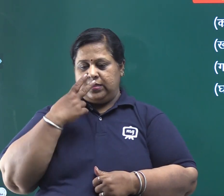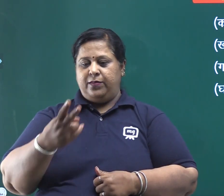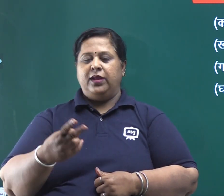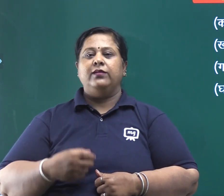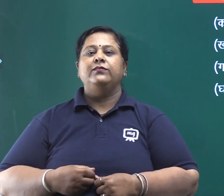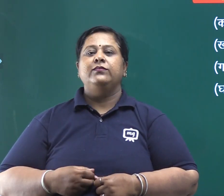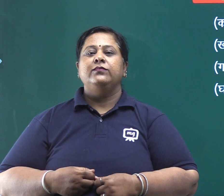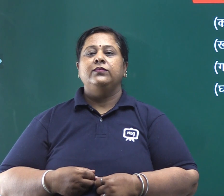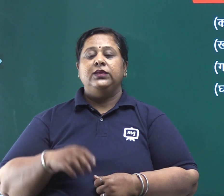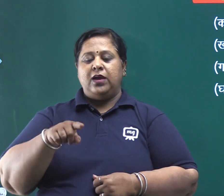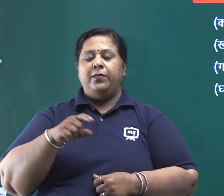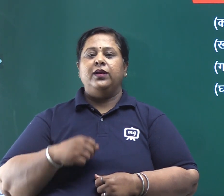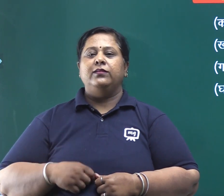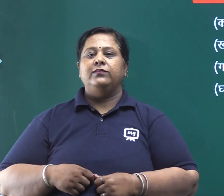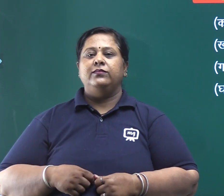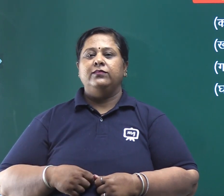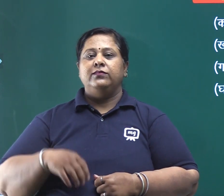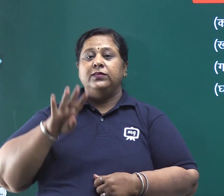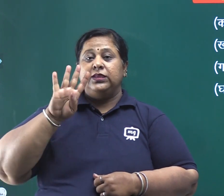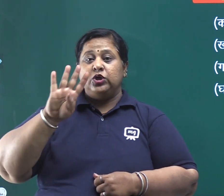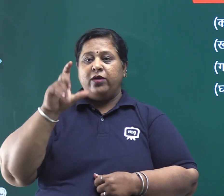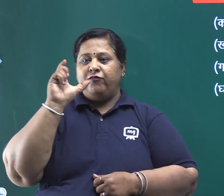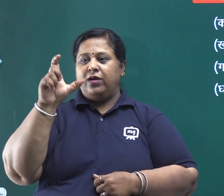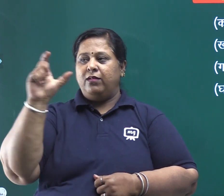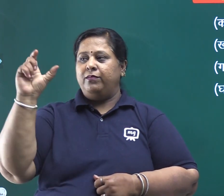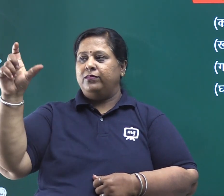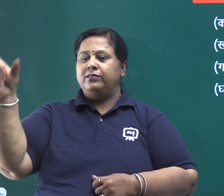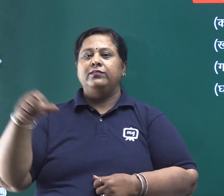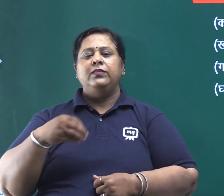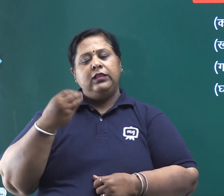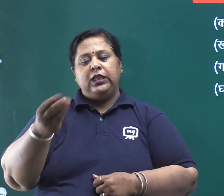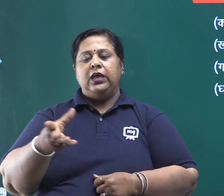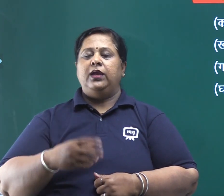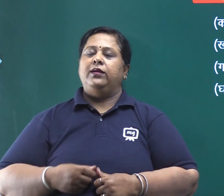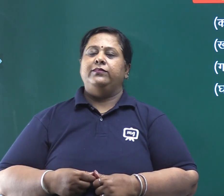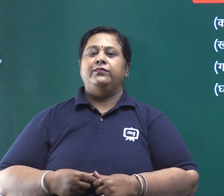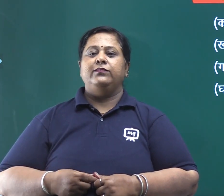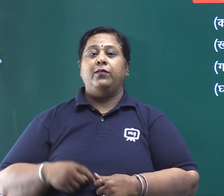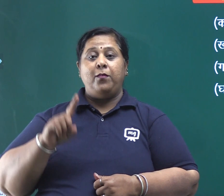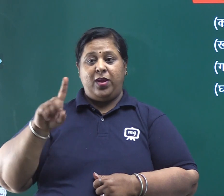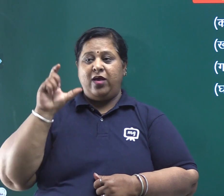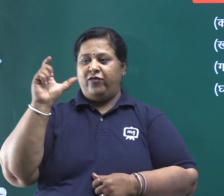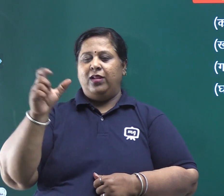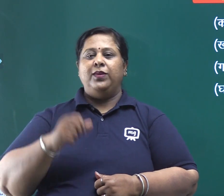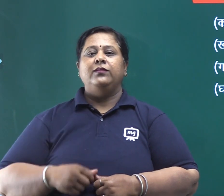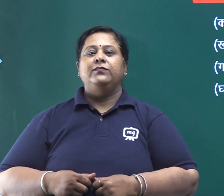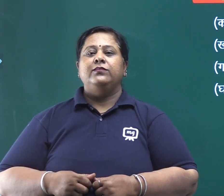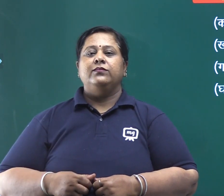सामने यहाँ पर 4 विकल्प दिए गए हैं। पहला विकल्प